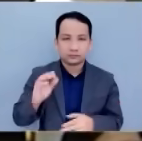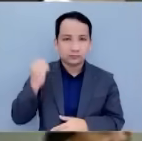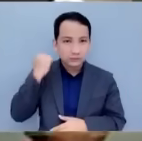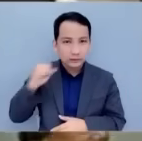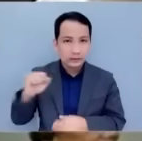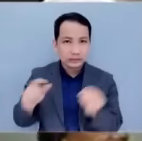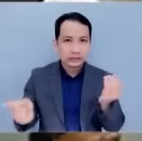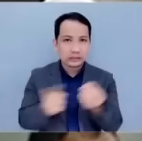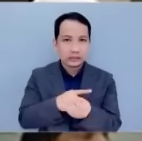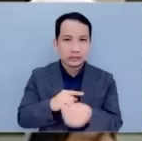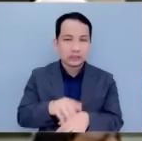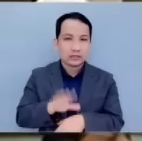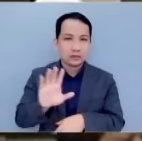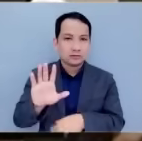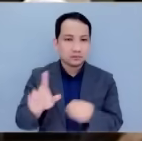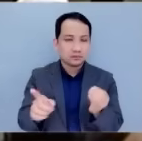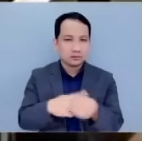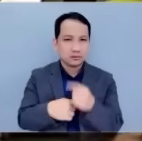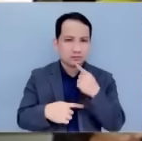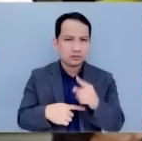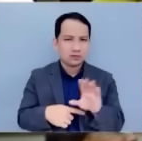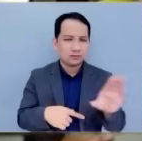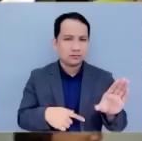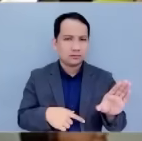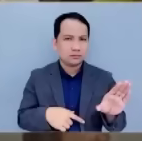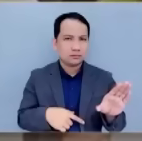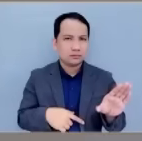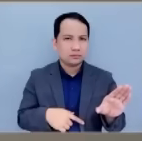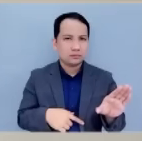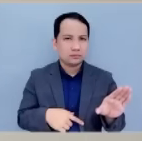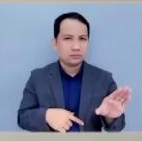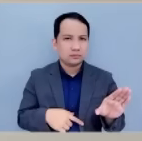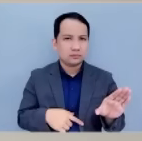Senado. Pero hindi pa raw siya nakakapirma.